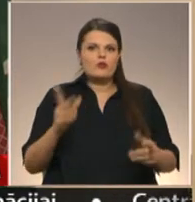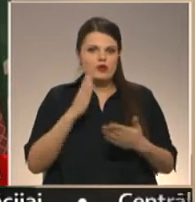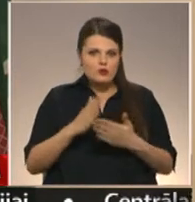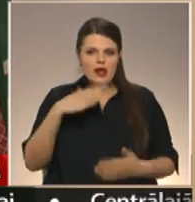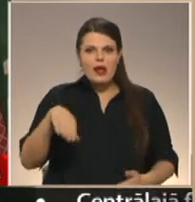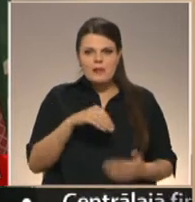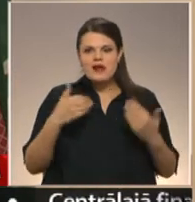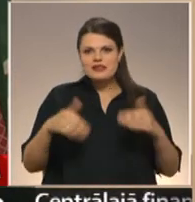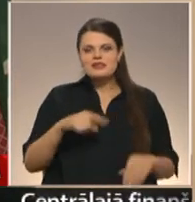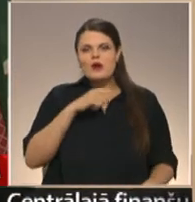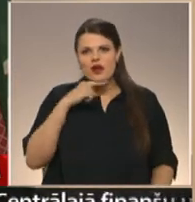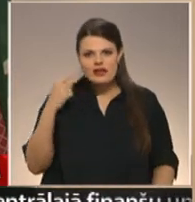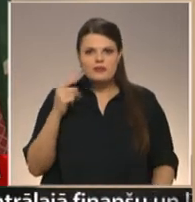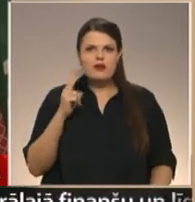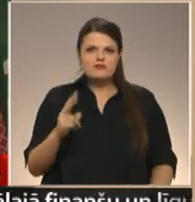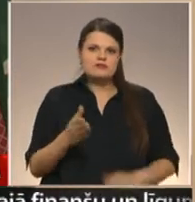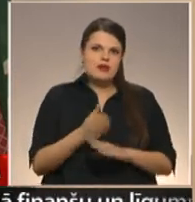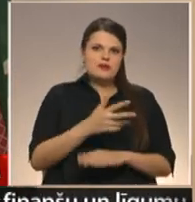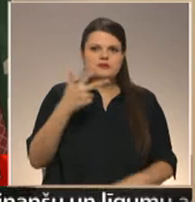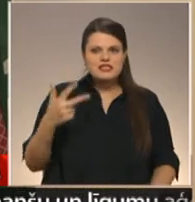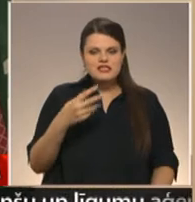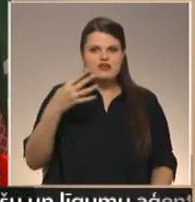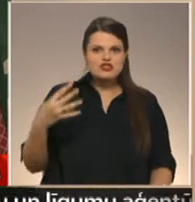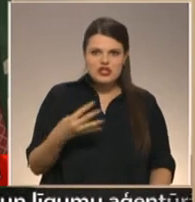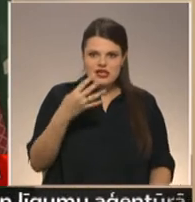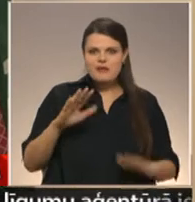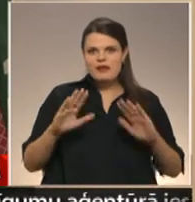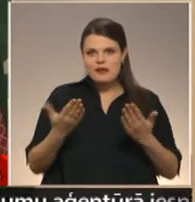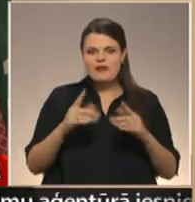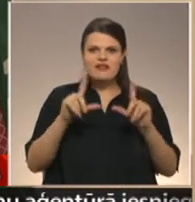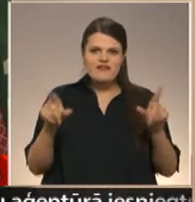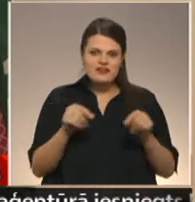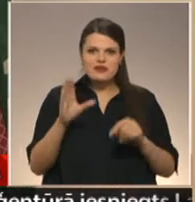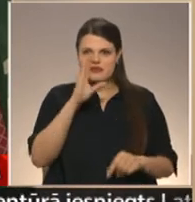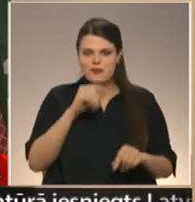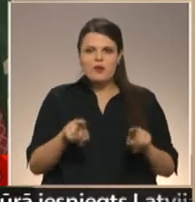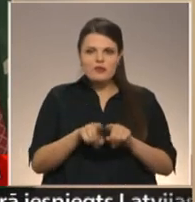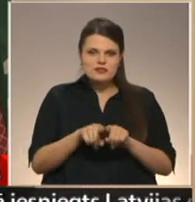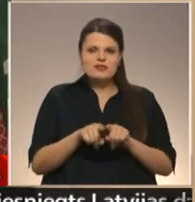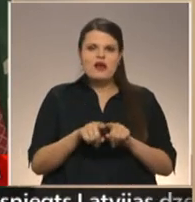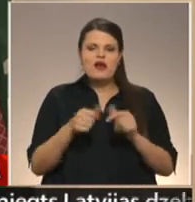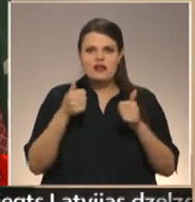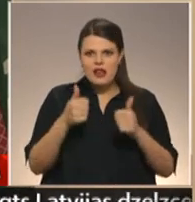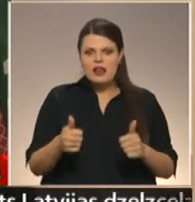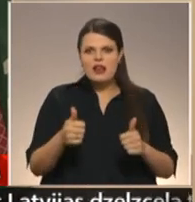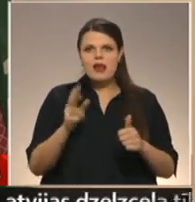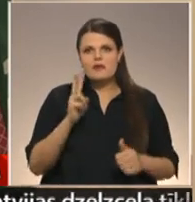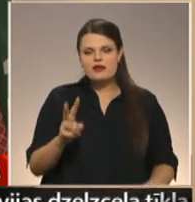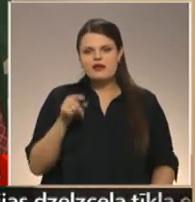mēs jau gribējām, ka tas būtu noticis pirms kādiem 3-4 gadiem, bet nu, vismaz tas būs arī labi, kā